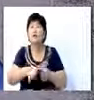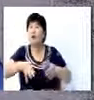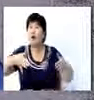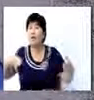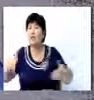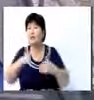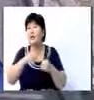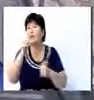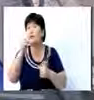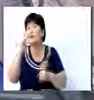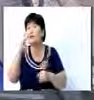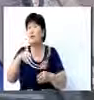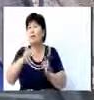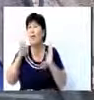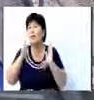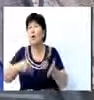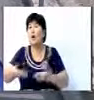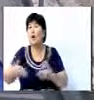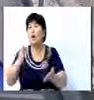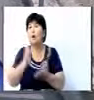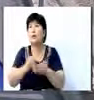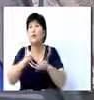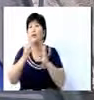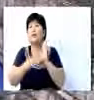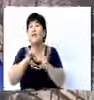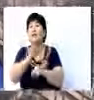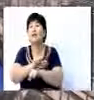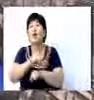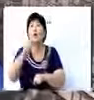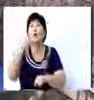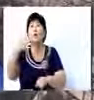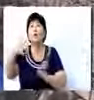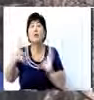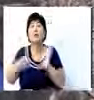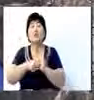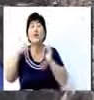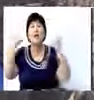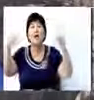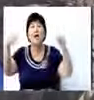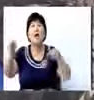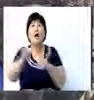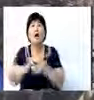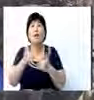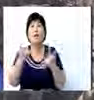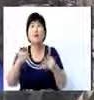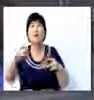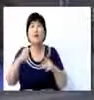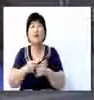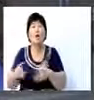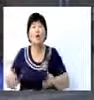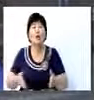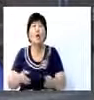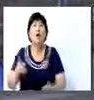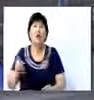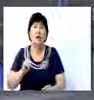построенной 12 километров тротуаров установлены девятнадцать остановок 156 фонарей отремонтированная по современным технологиям дорога